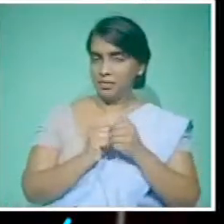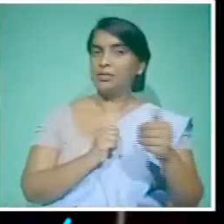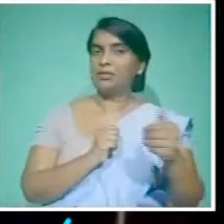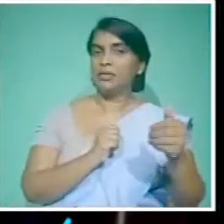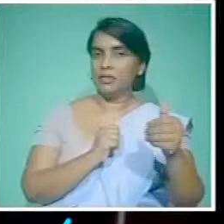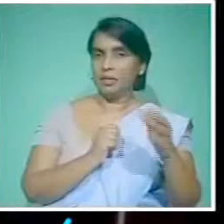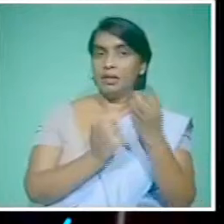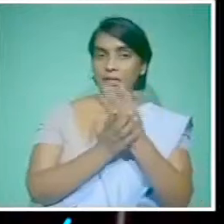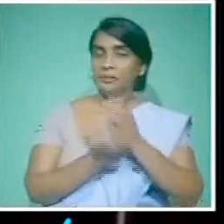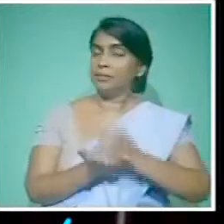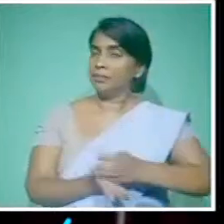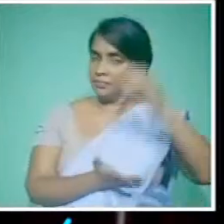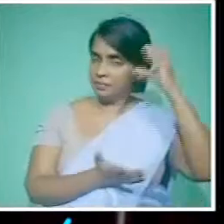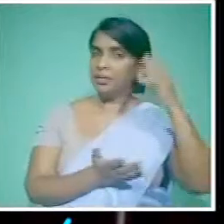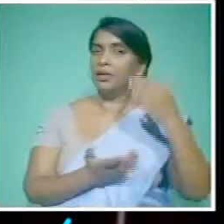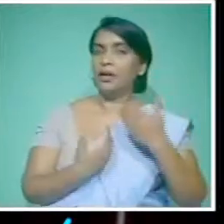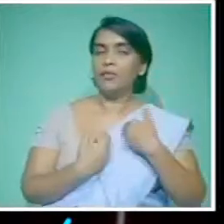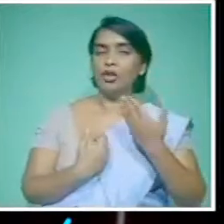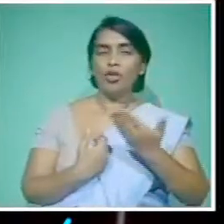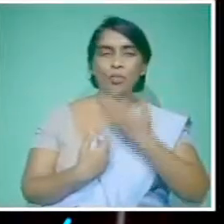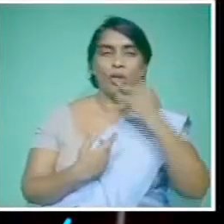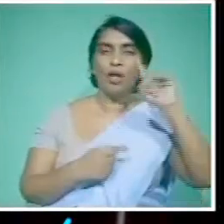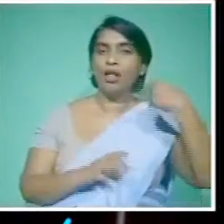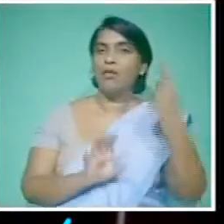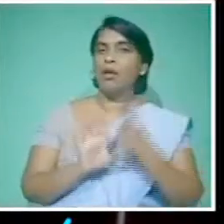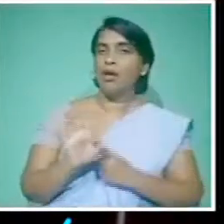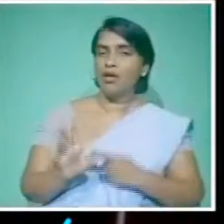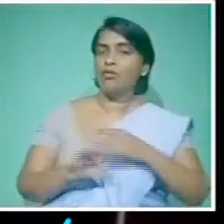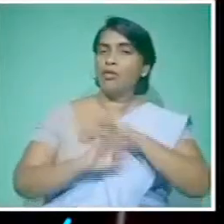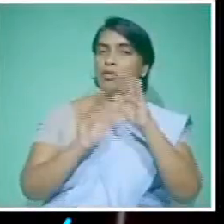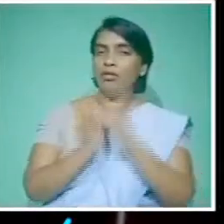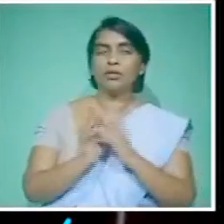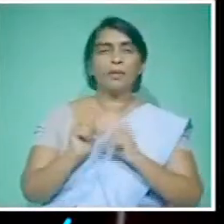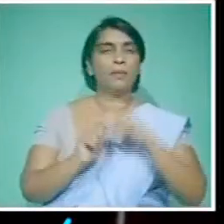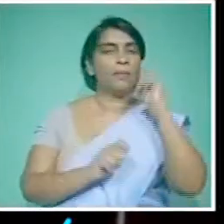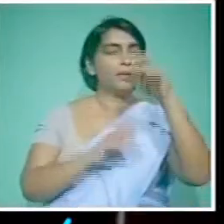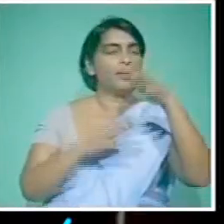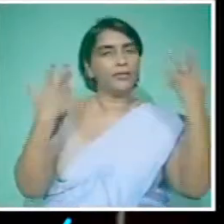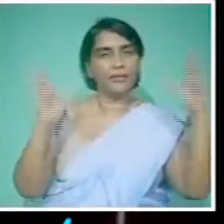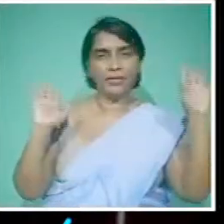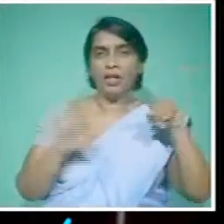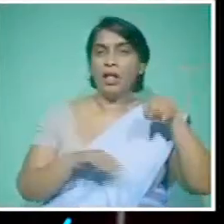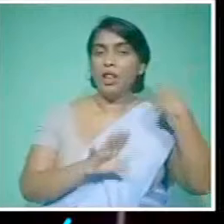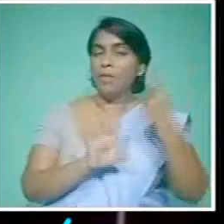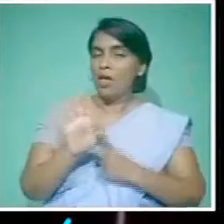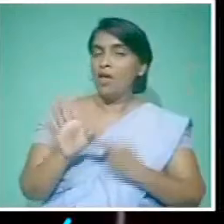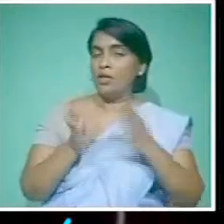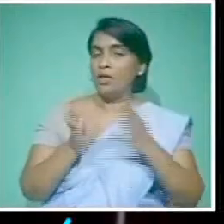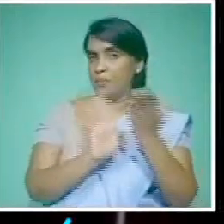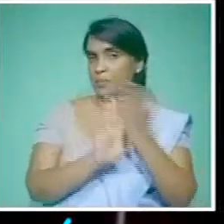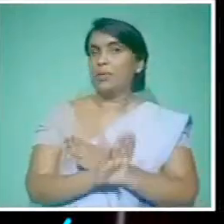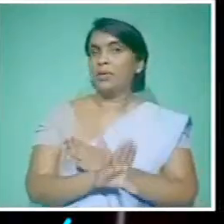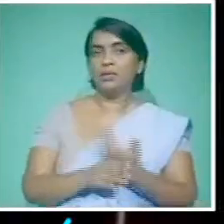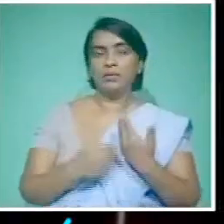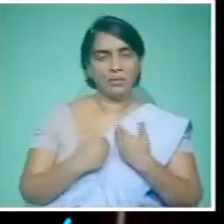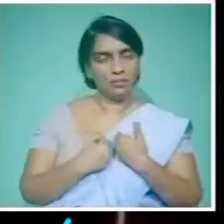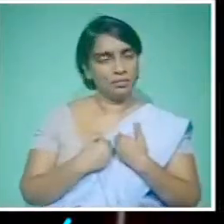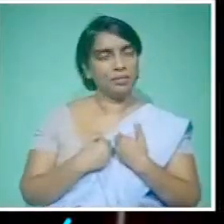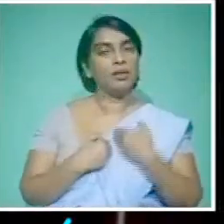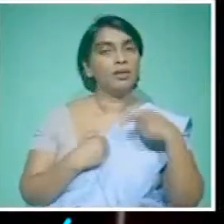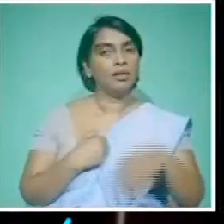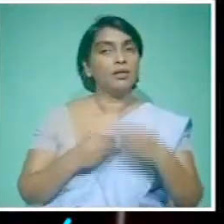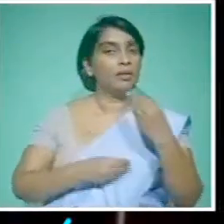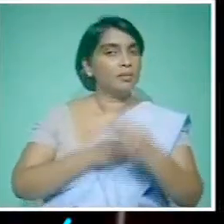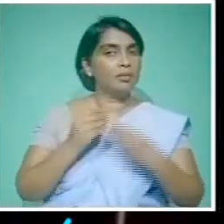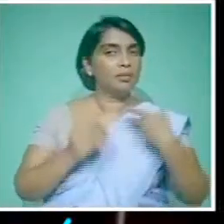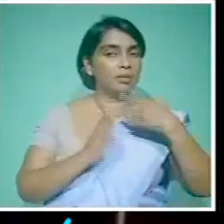me nelum kuluna අපිට පුළුවන් ලබන අවුරුද්ද වෙනකොට මේ සියලු දේම ගෙවලා දාන්න. ලබන අවුරුද්ද ඉවර වෙන්නත් කලින්. ඉතින් මම මේ